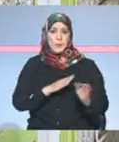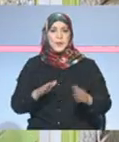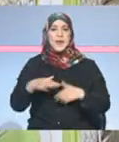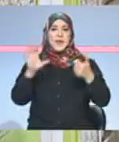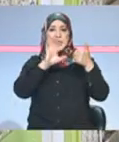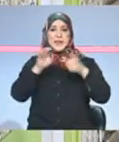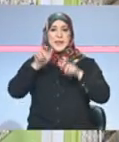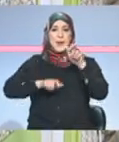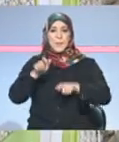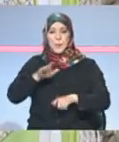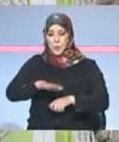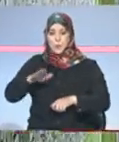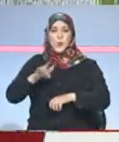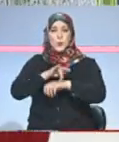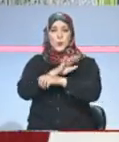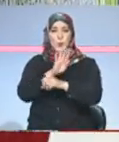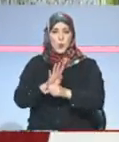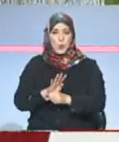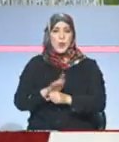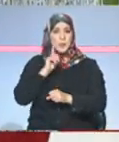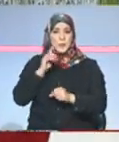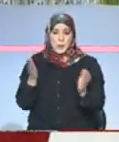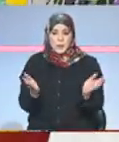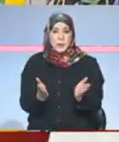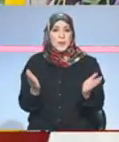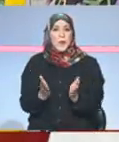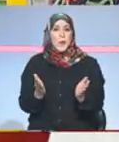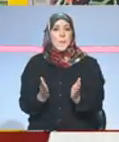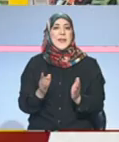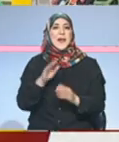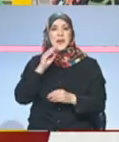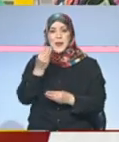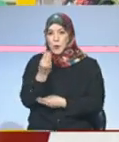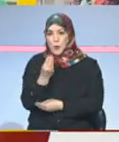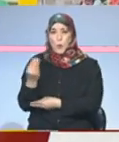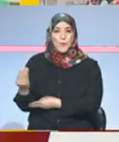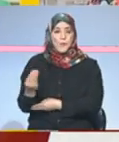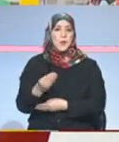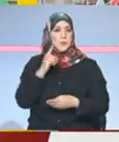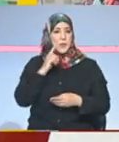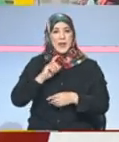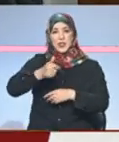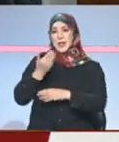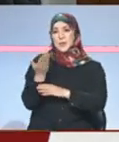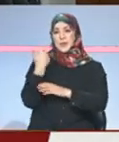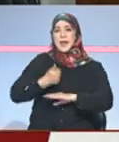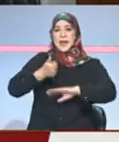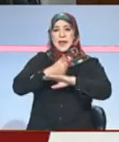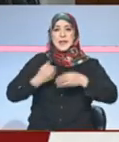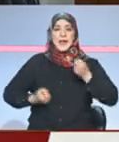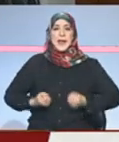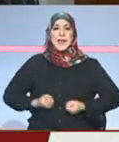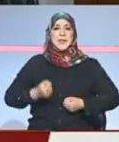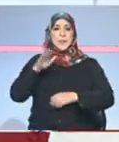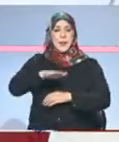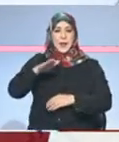مصابا بفيروس كورونا من الأطفال تم إيوائهم بمستشفى البشير حمزة للأطفال خلال شهر أجواء المنقذي، وفق رئيسة قسم الأطفال خديجة